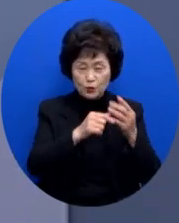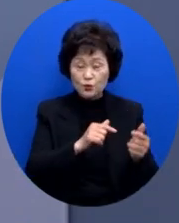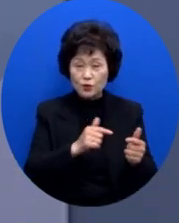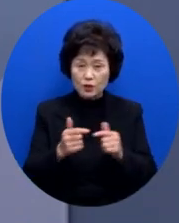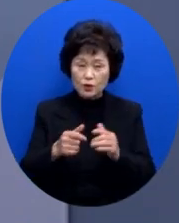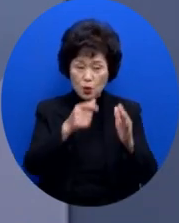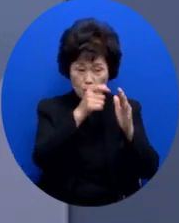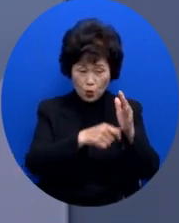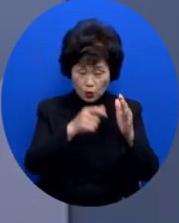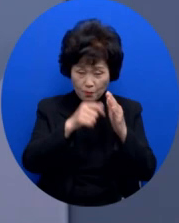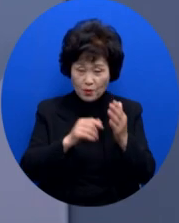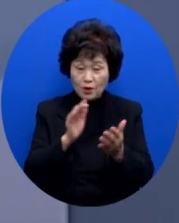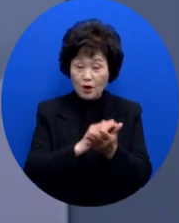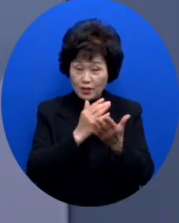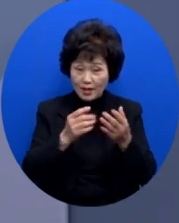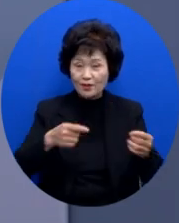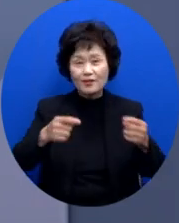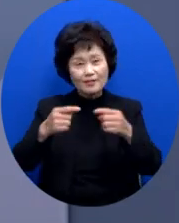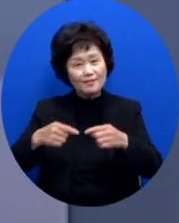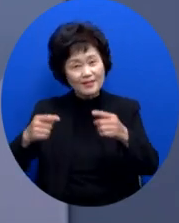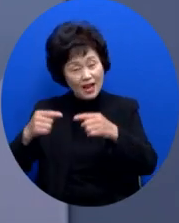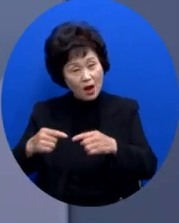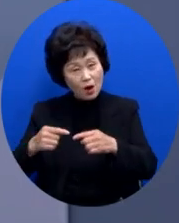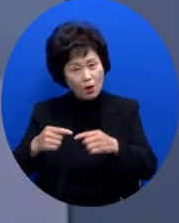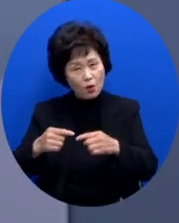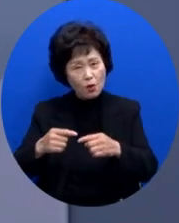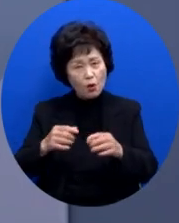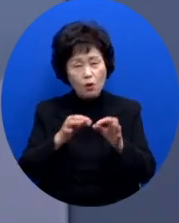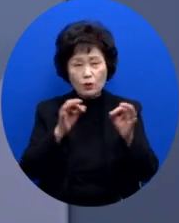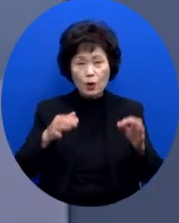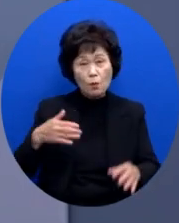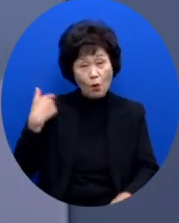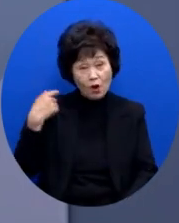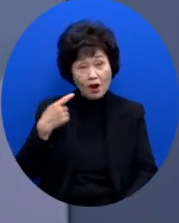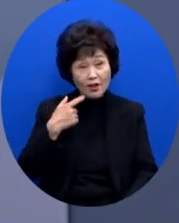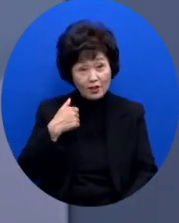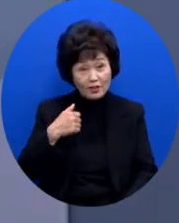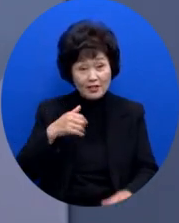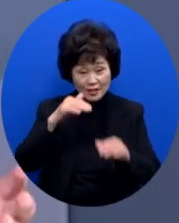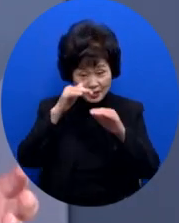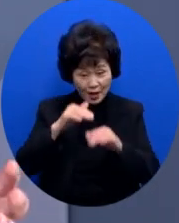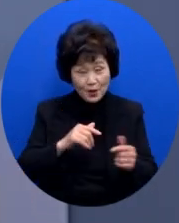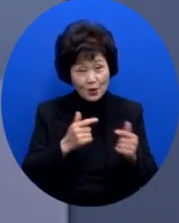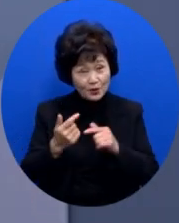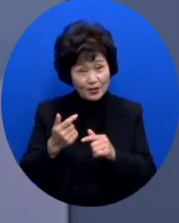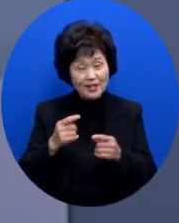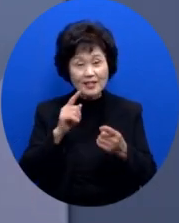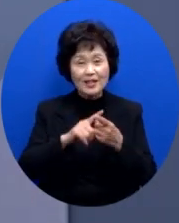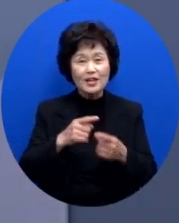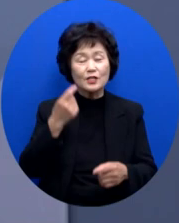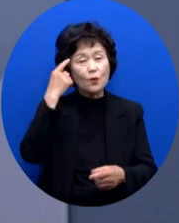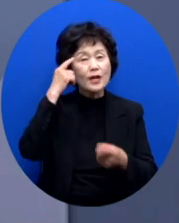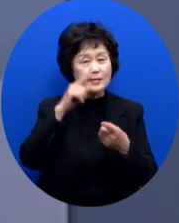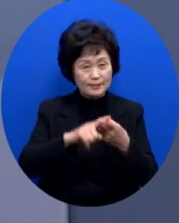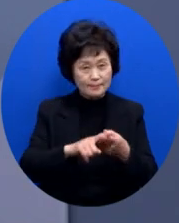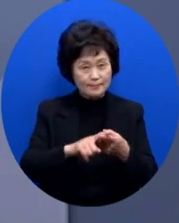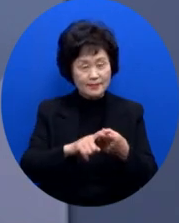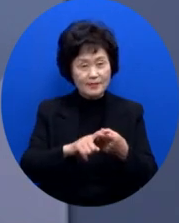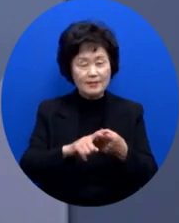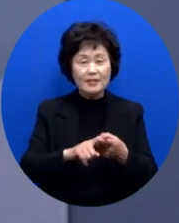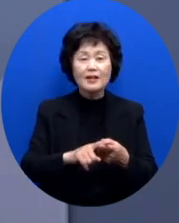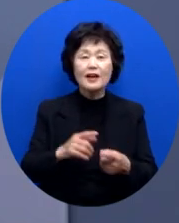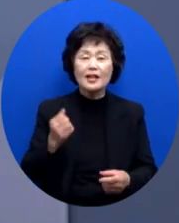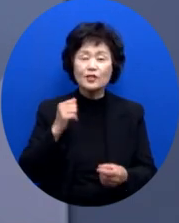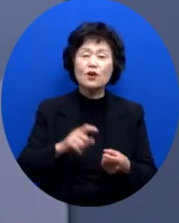참여시키고 그러면 잘 몰랐던 분들이 또 거기 참석해서 관심을 갖게 되고 또 연합회에 또 협조하는 그런 역할들을